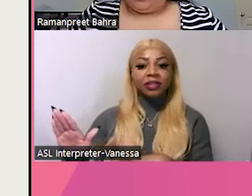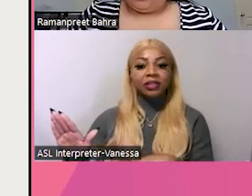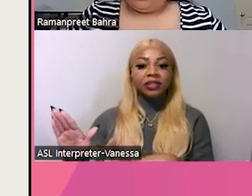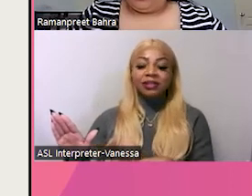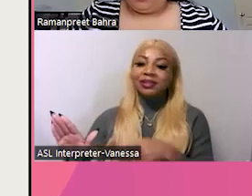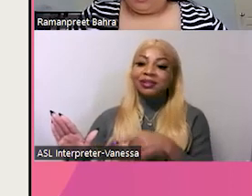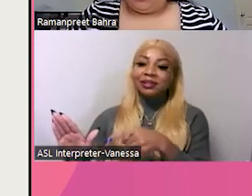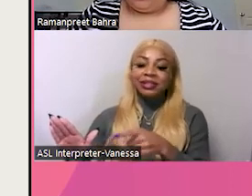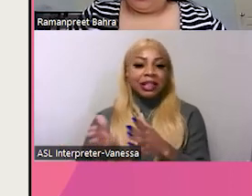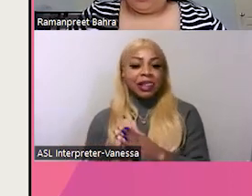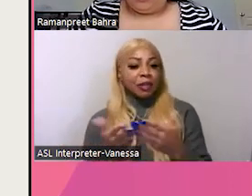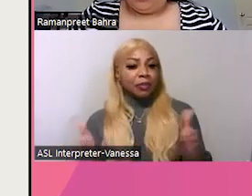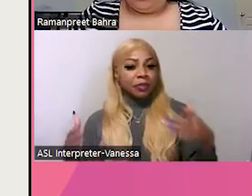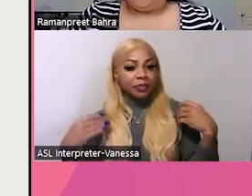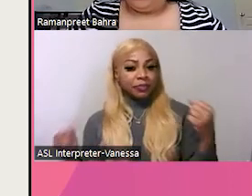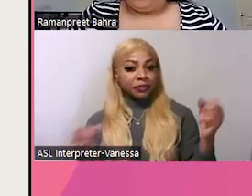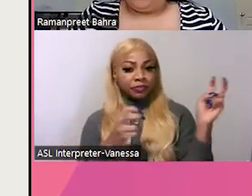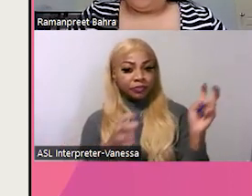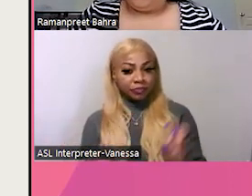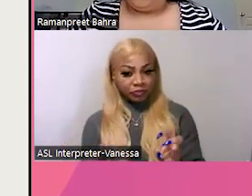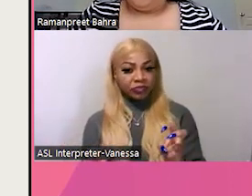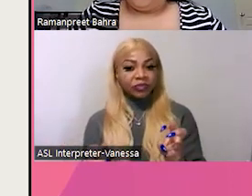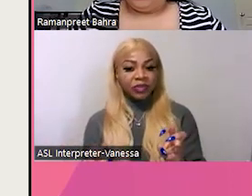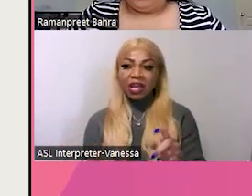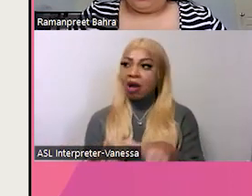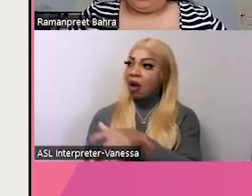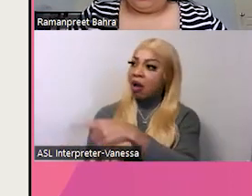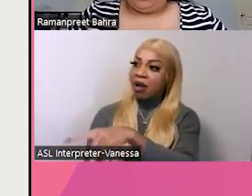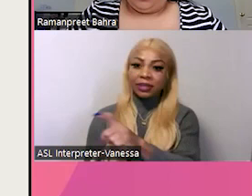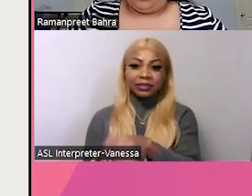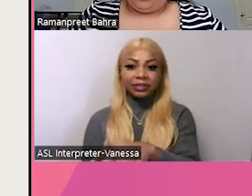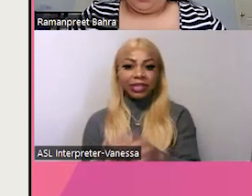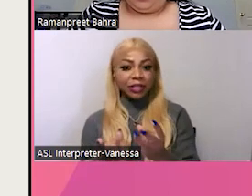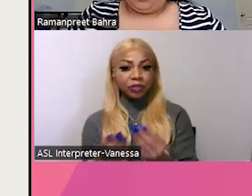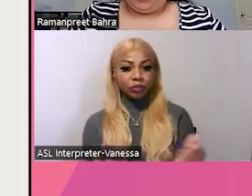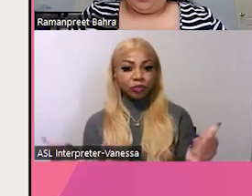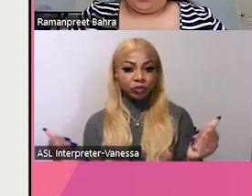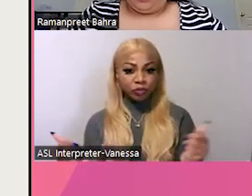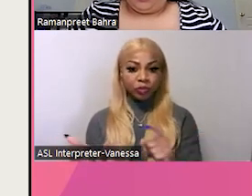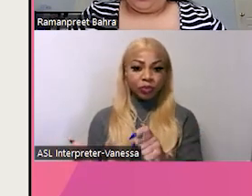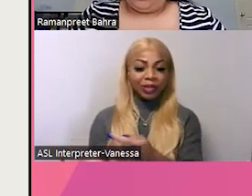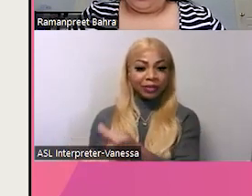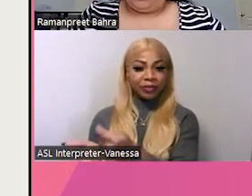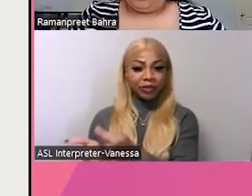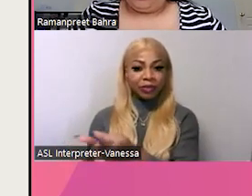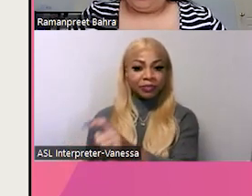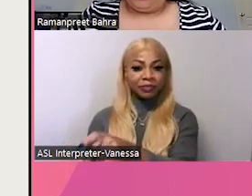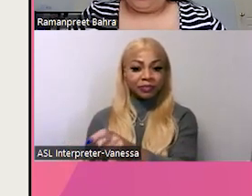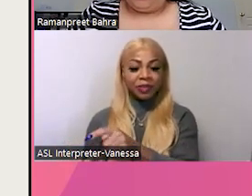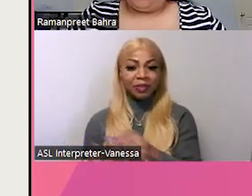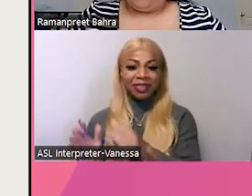personnes corpulentes et les présente comme étant aux prises avec un enjeu médical